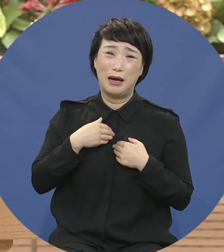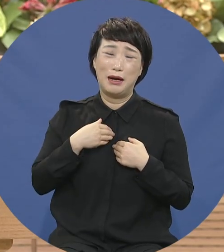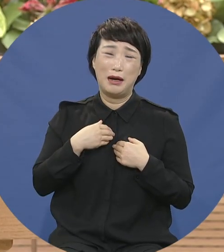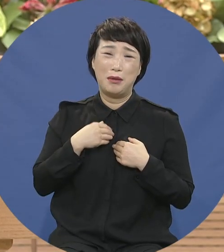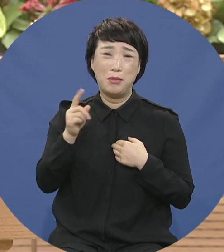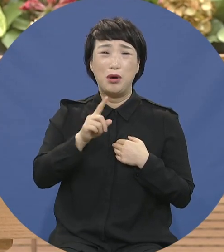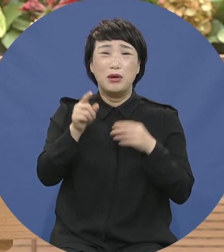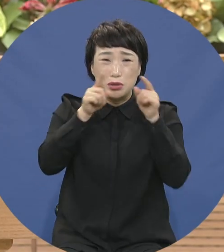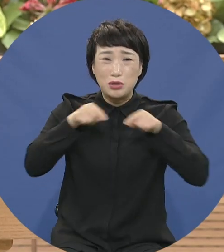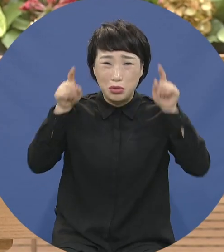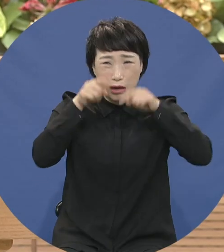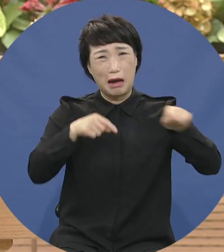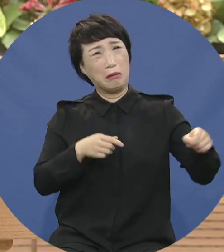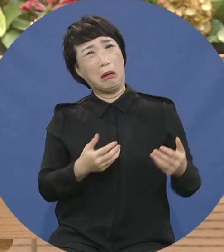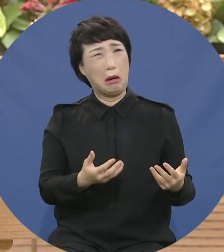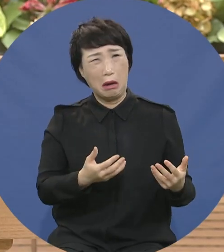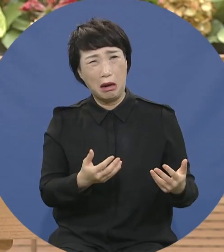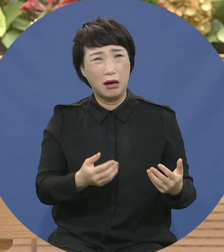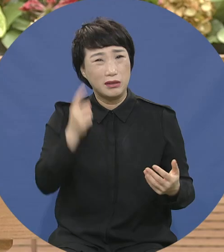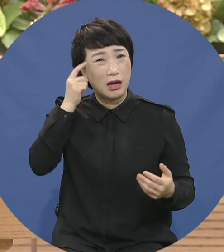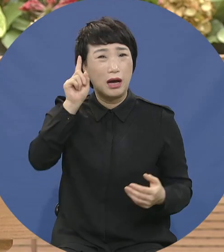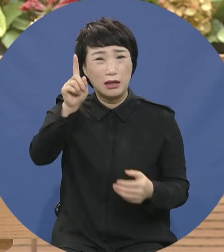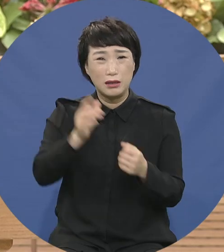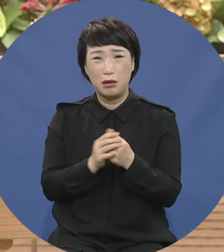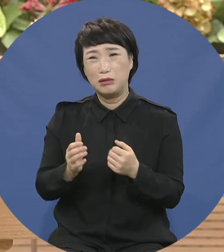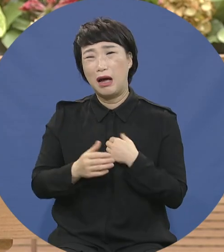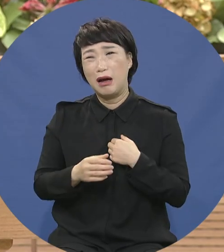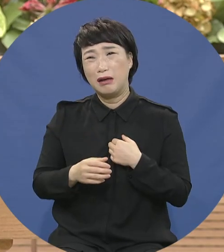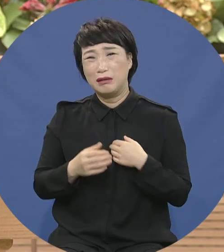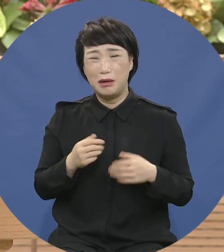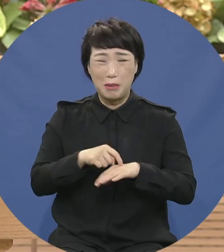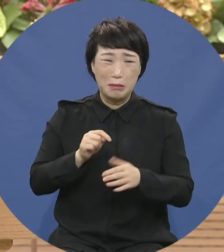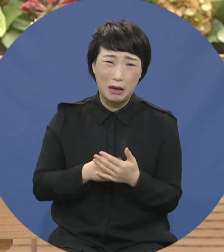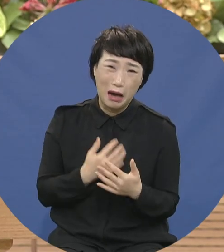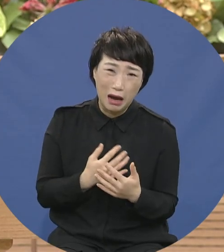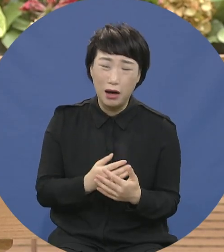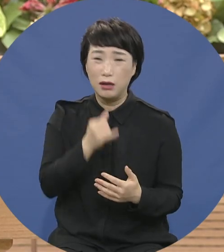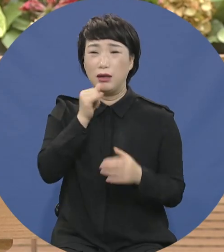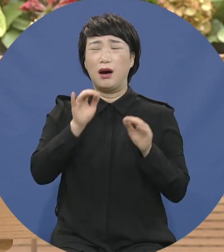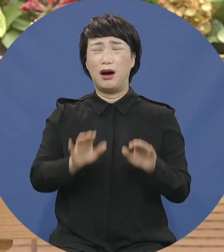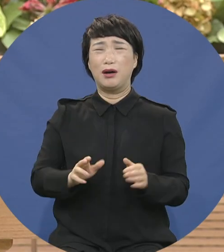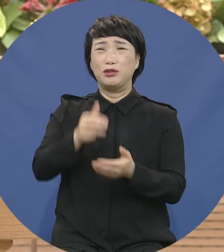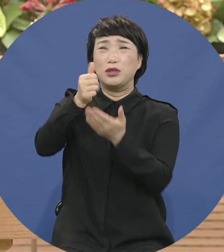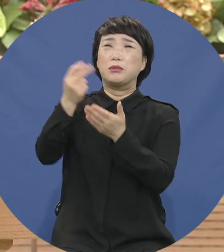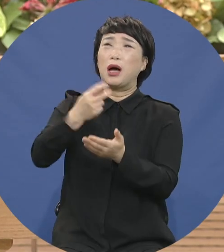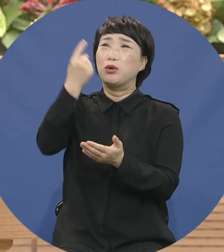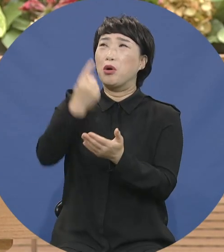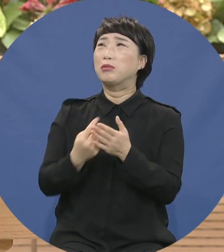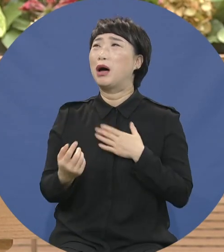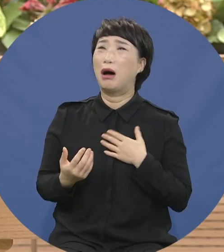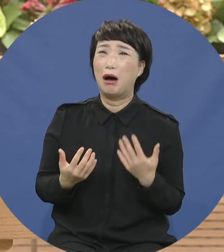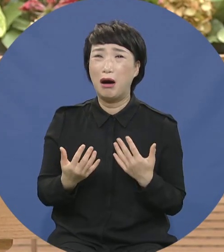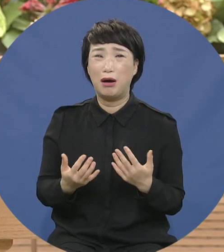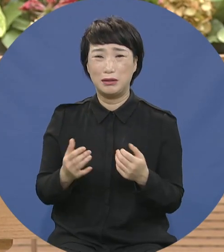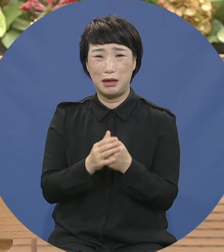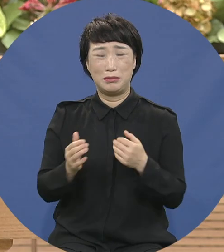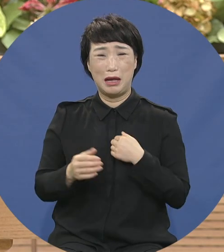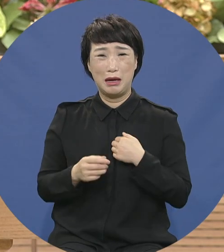그저 지옥가면 어떡하나 이것 때문에 그냥 전전긍긍했습니다. 주님 재림하시면 어떡하나 이것